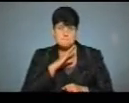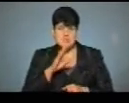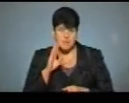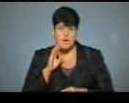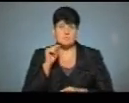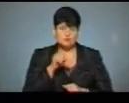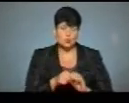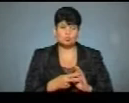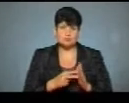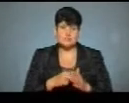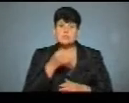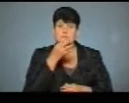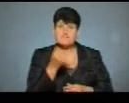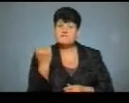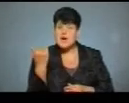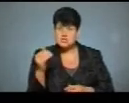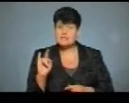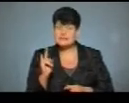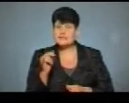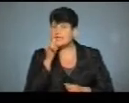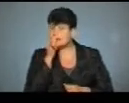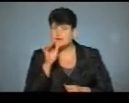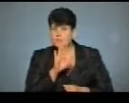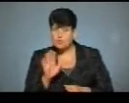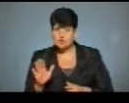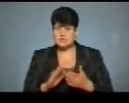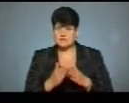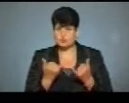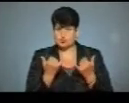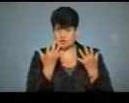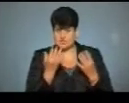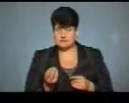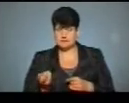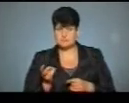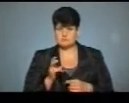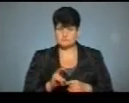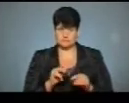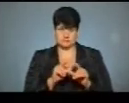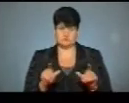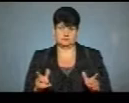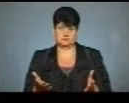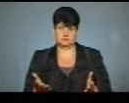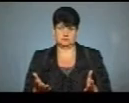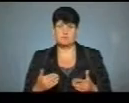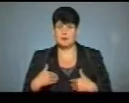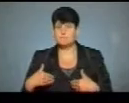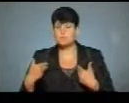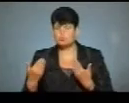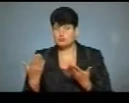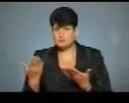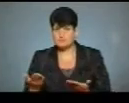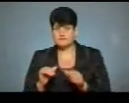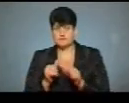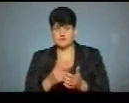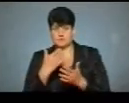плані, щоб сказати, що ваша дитина не може станом на сьогоднішній день відвідувати заклад освіти. Ми вам пропонуємо ось такі